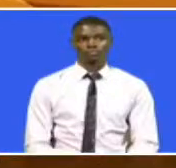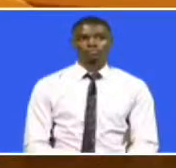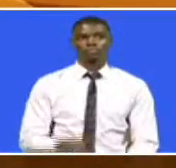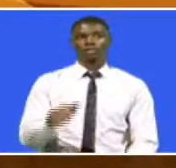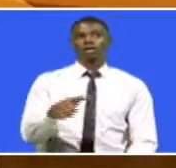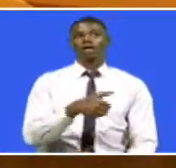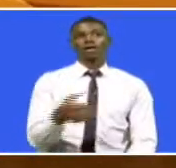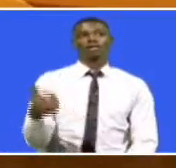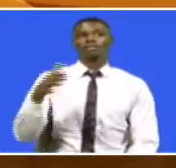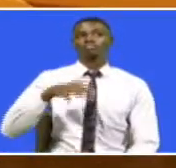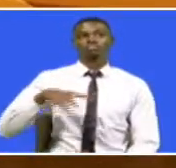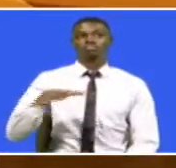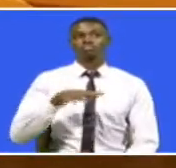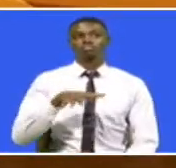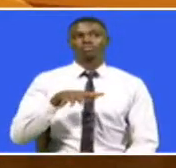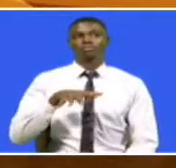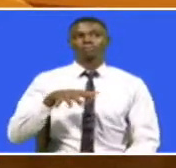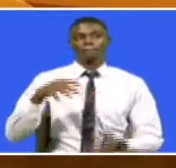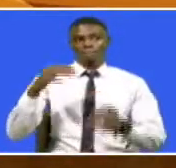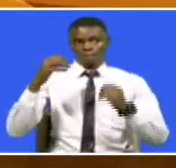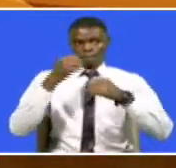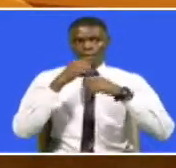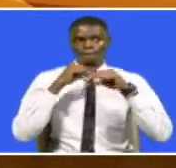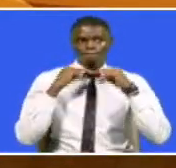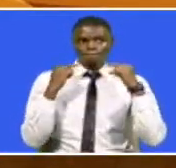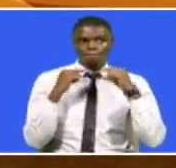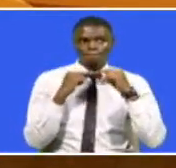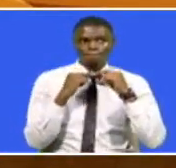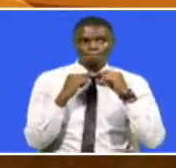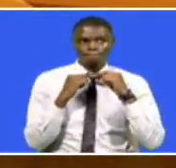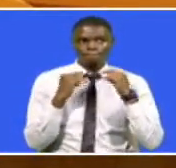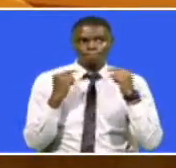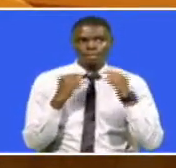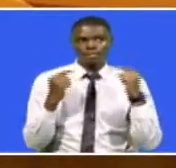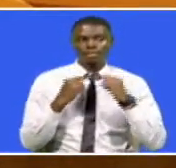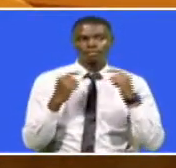Kwingineko, mchungaji Dorcas Rigathi ambaye ni mkewe naibu wa rais Rigathi Gachagua